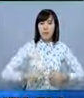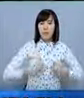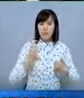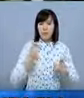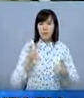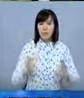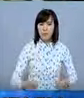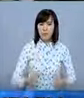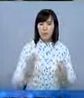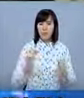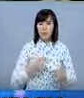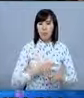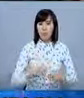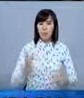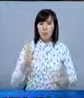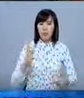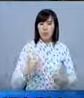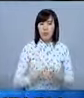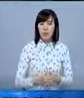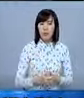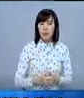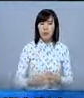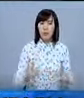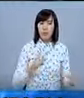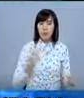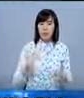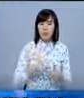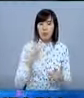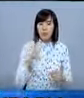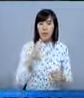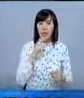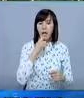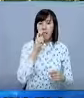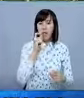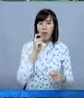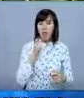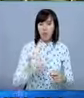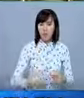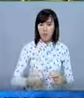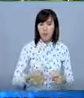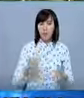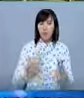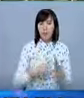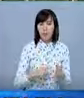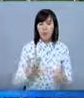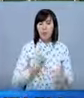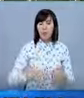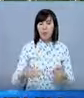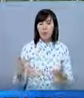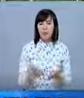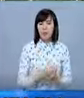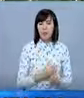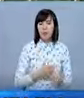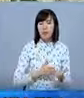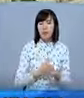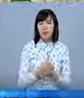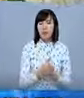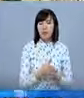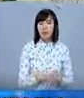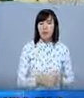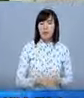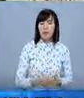тың мүмкіндік беретінін айтады. Жиында сөз алған спикерлердің түйгені мақсатқа жылдам жетудің бағыты. Нұрлыбек